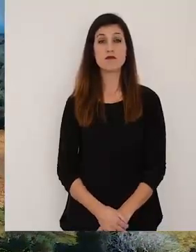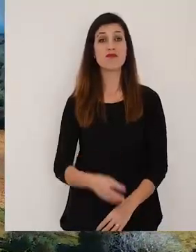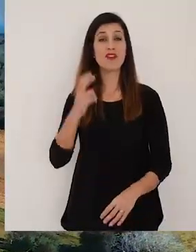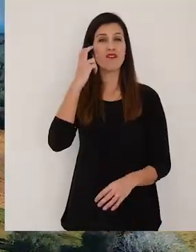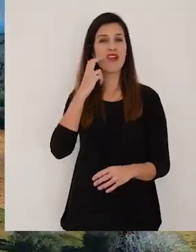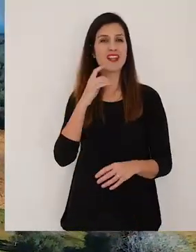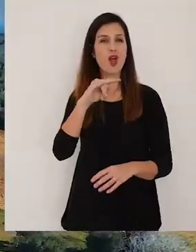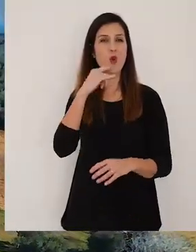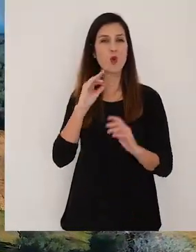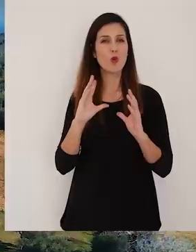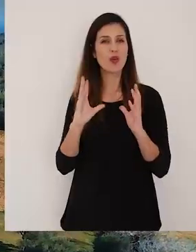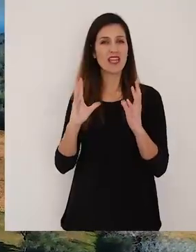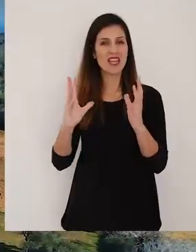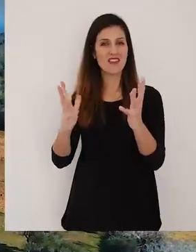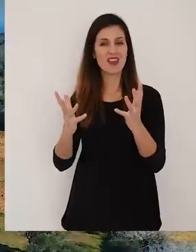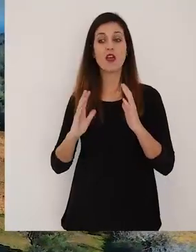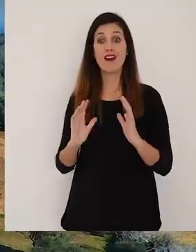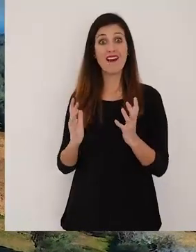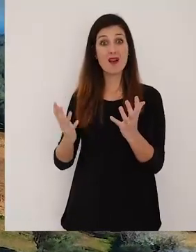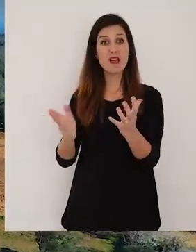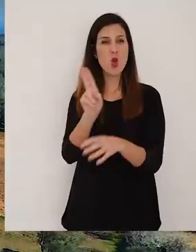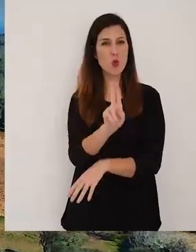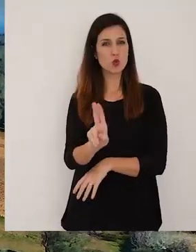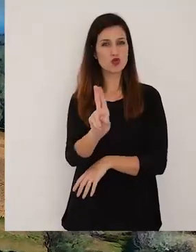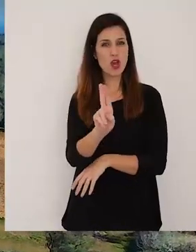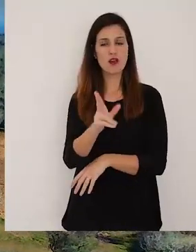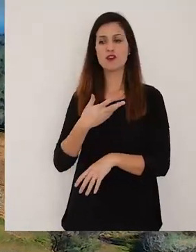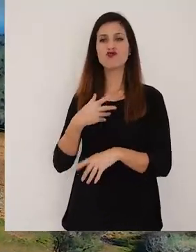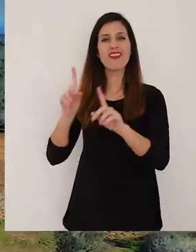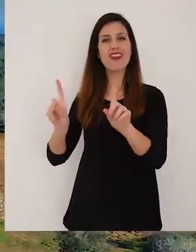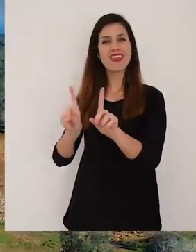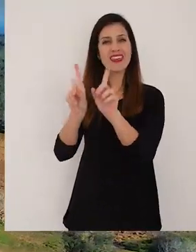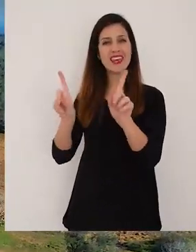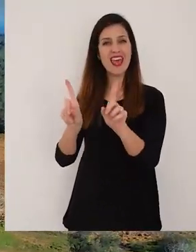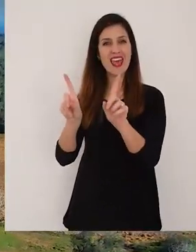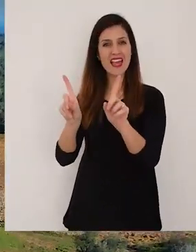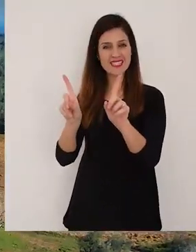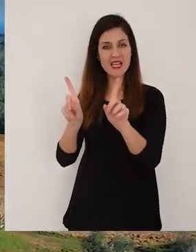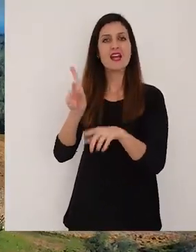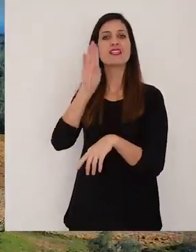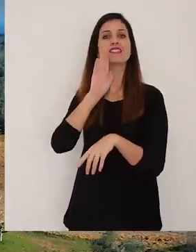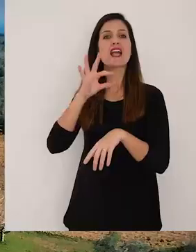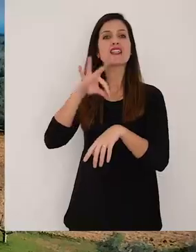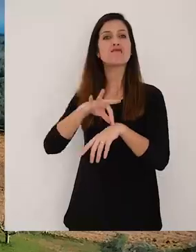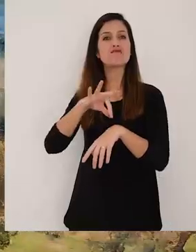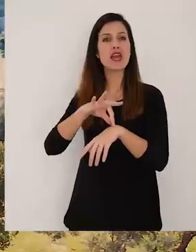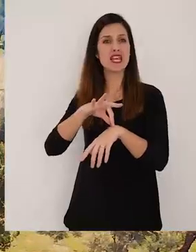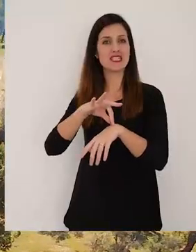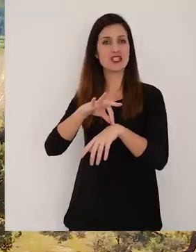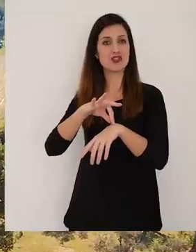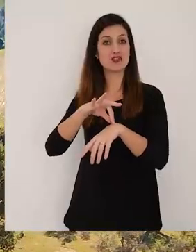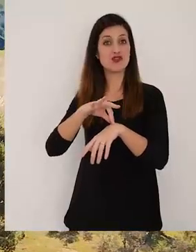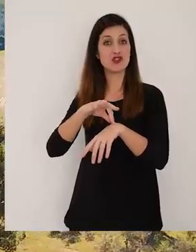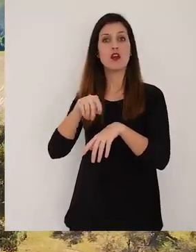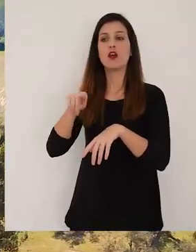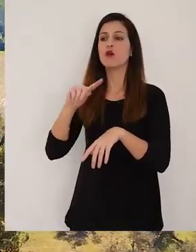Immersa nel verde degli ulivi, nel cuore della campagna oggianese, si erge silenziosa la chiesetta dei Santi Medici, centro rappresentativo